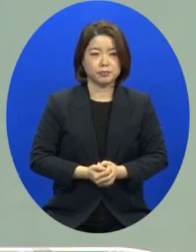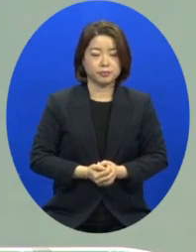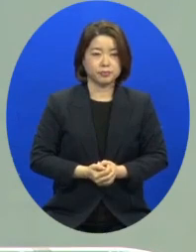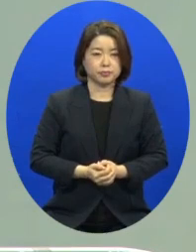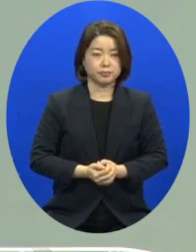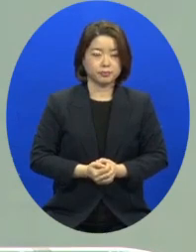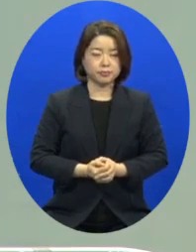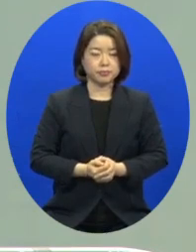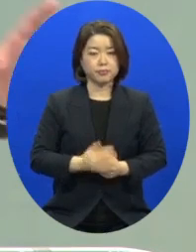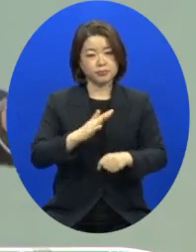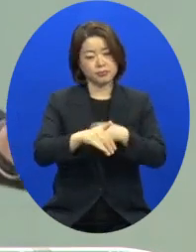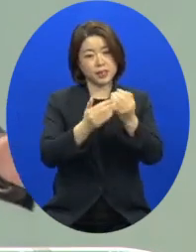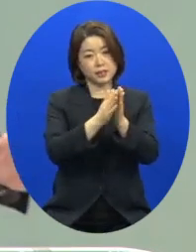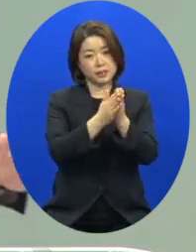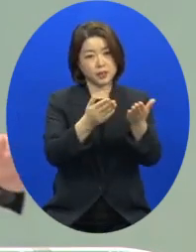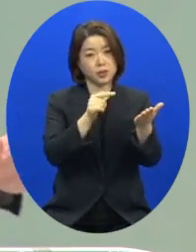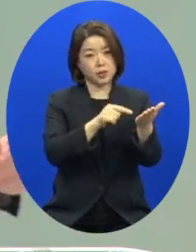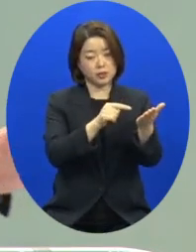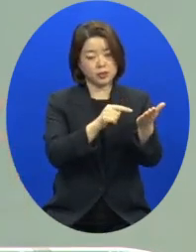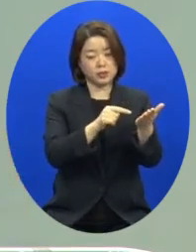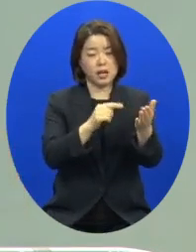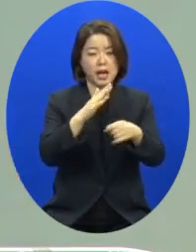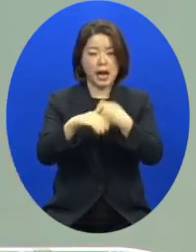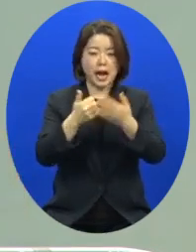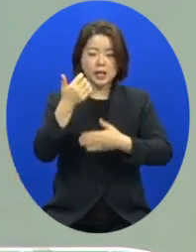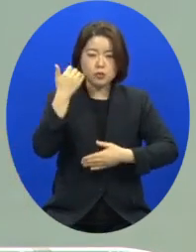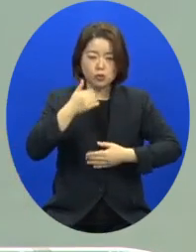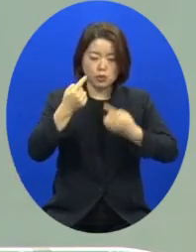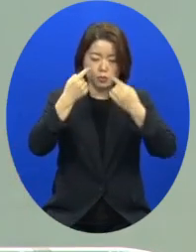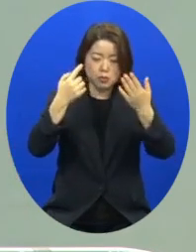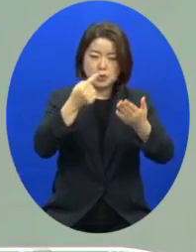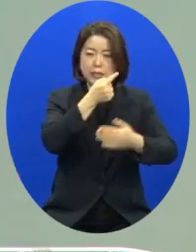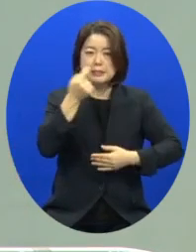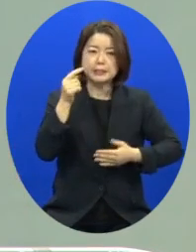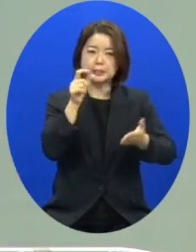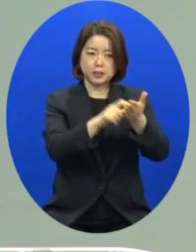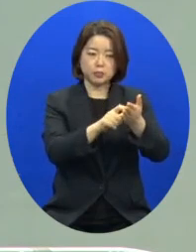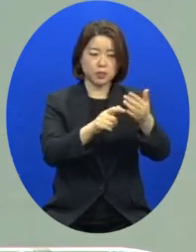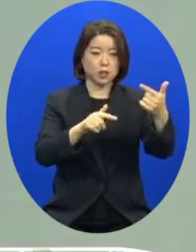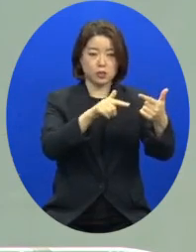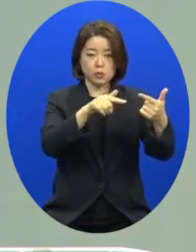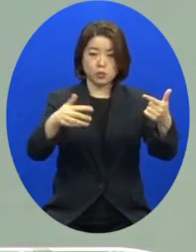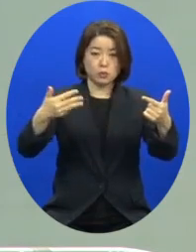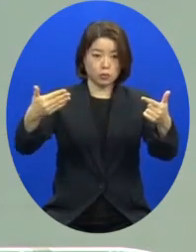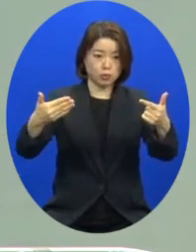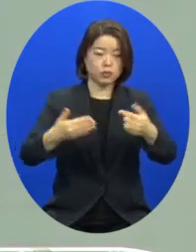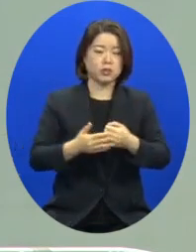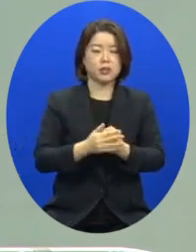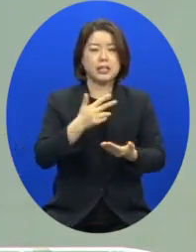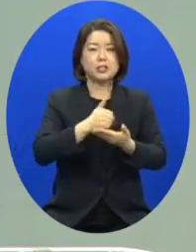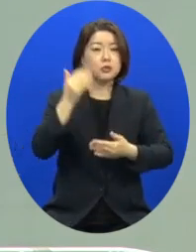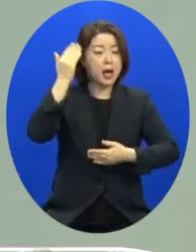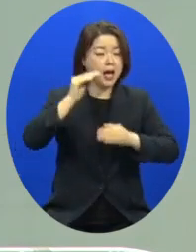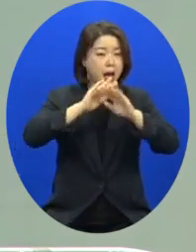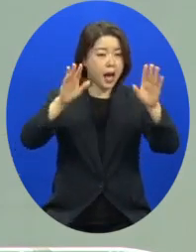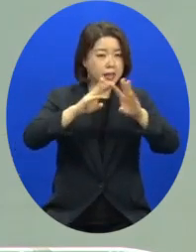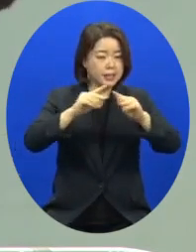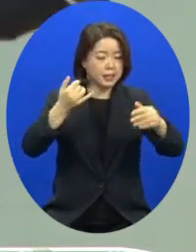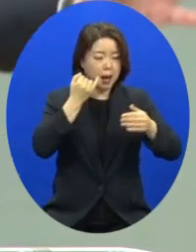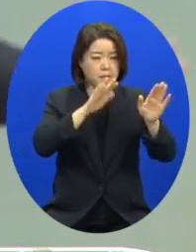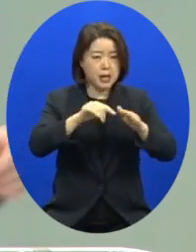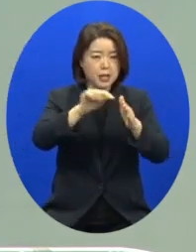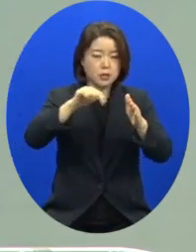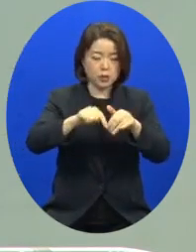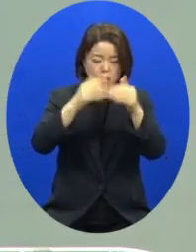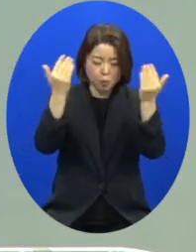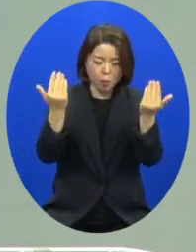성경은 하나님이 누구신지를 분명히 증거하고 있습니다. 6절부터 9절까지입니다. 주님은 하늘과 땅과 바다 속에 있는 모든